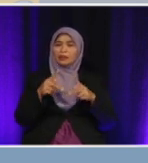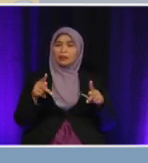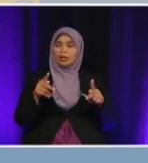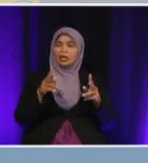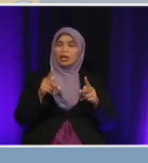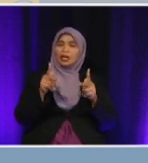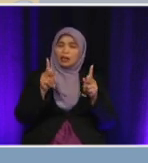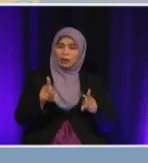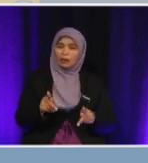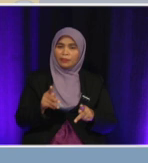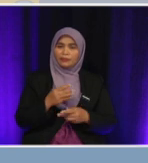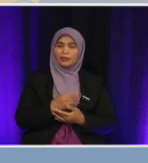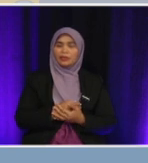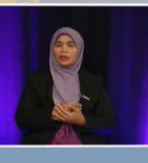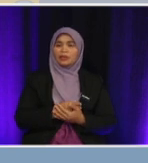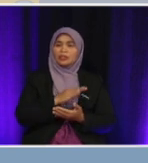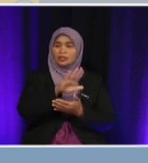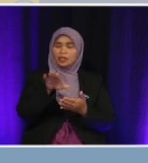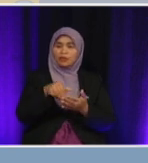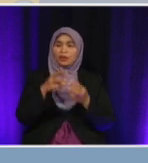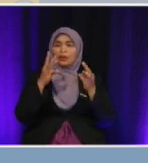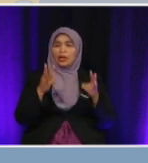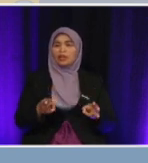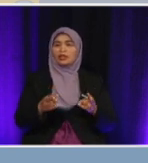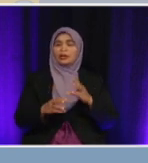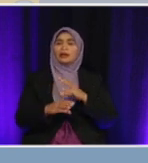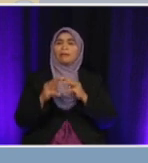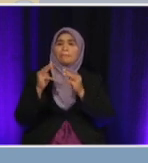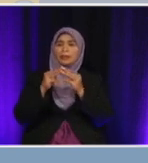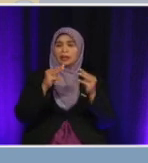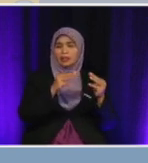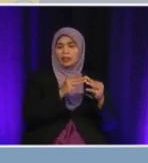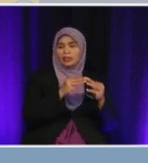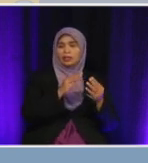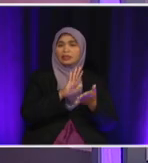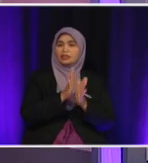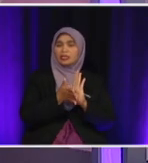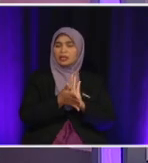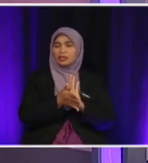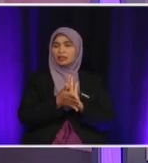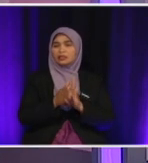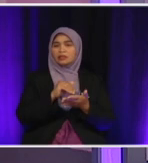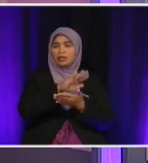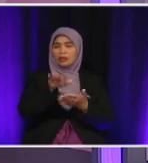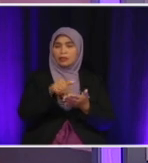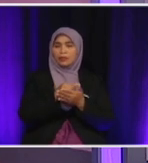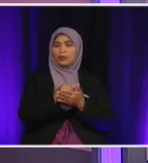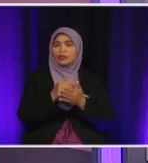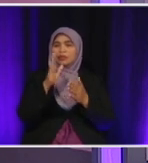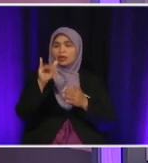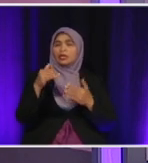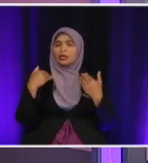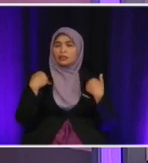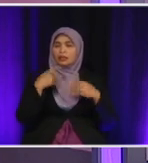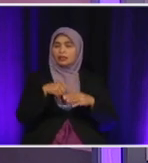berbagai kaum itu semuanya adalah warga Madinah Ya jadi semua kaum yang berada di Madinah perlu